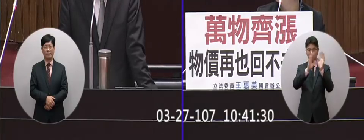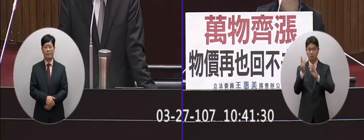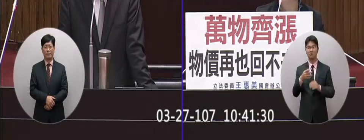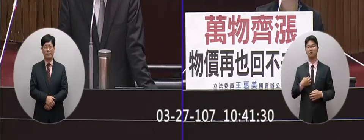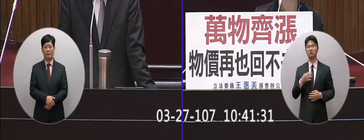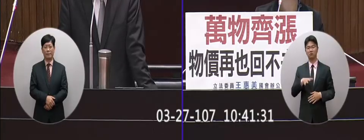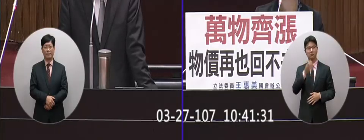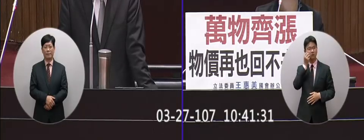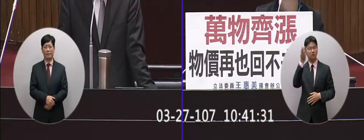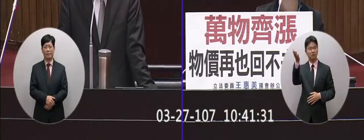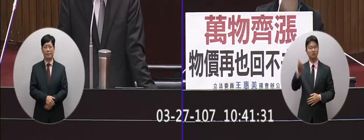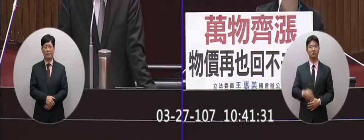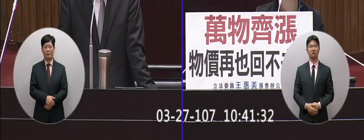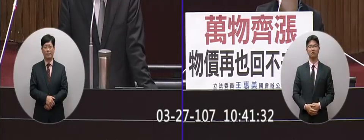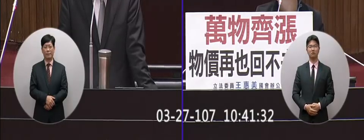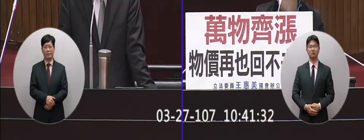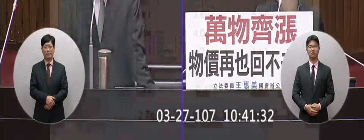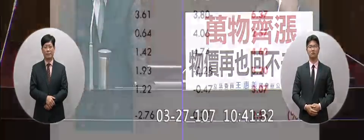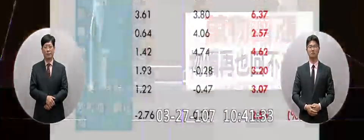况。